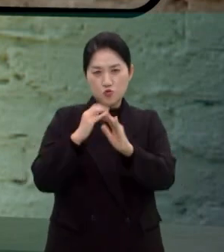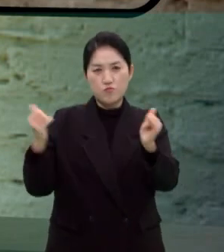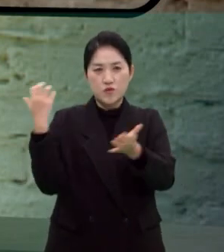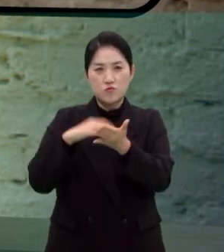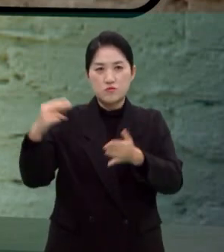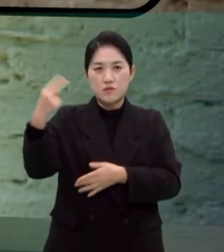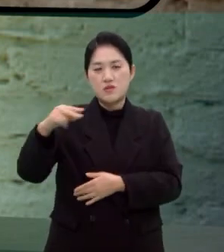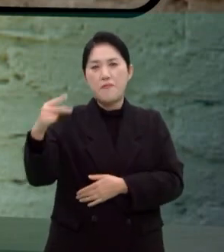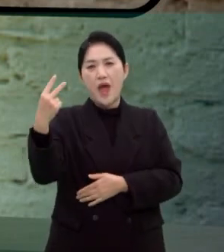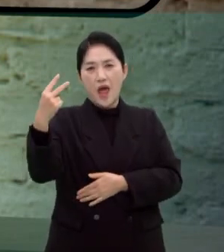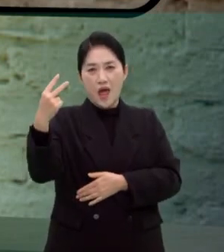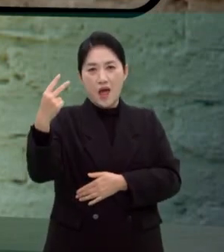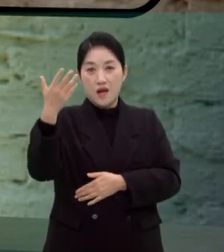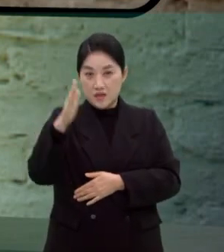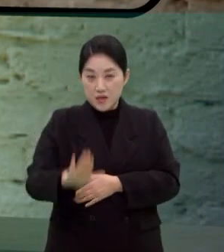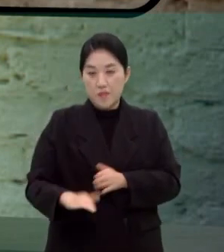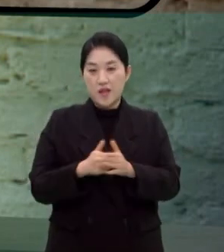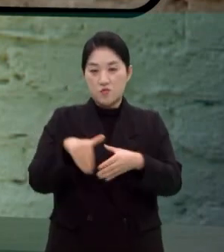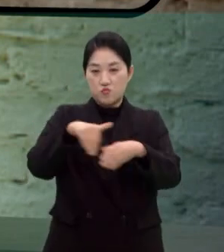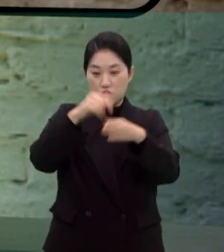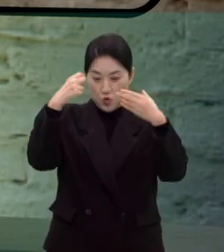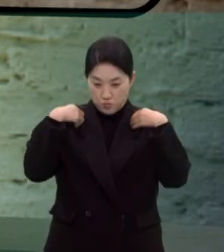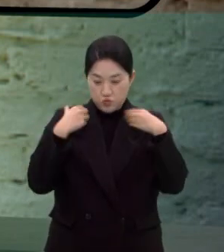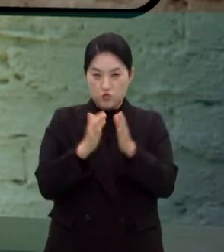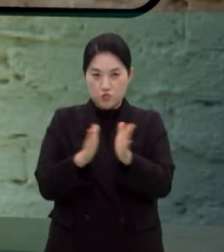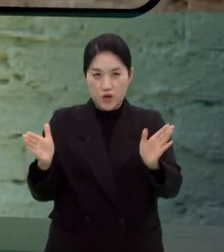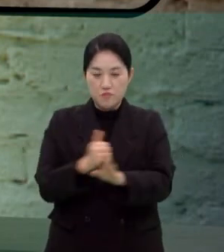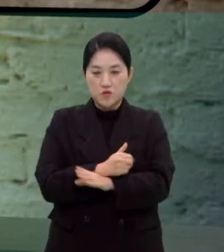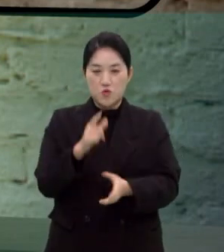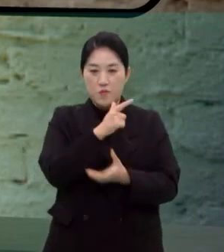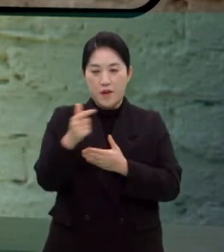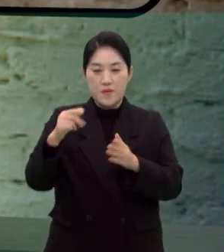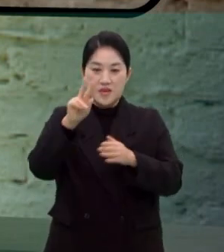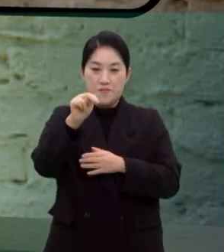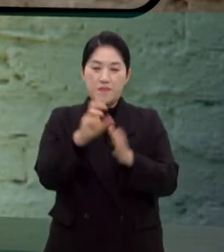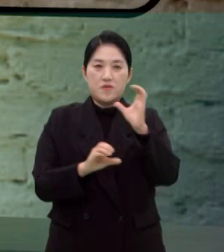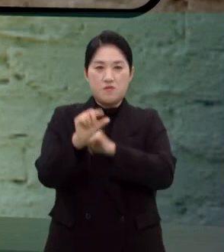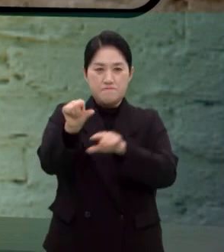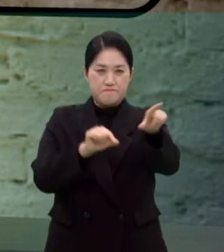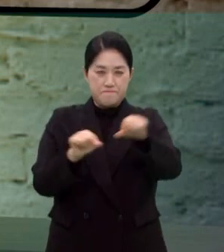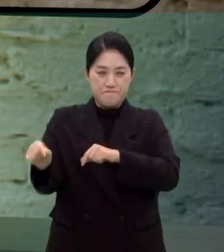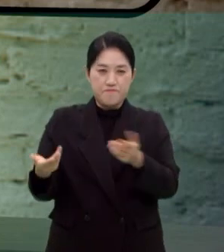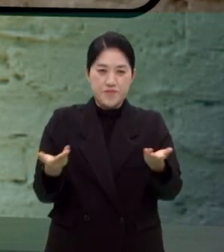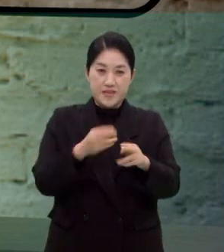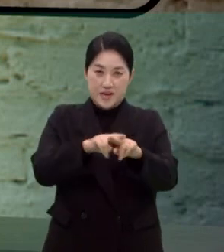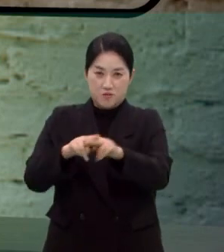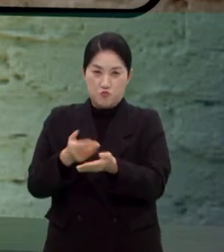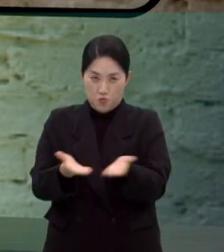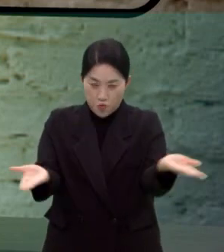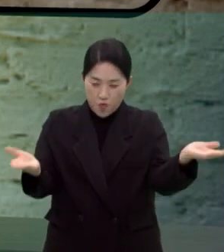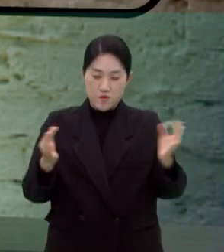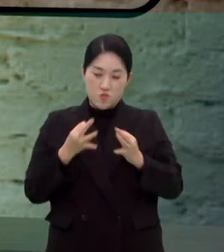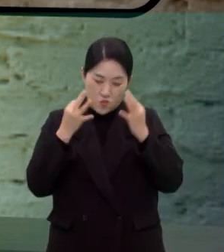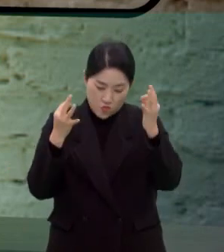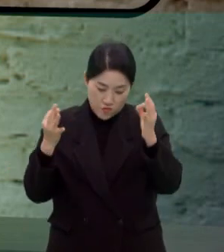1,200명에 가까웠다면 문재인 정부의 소방관 2만 명 충원 계획에 따라 지속적 노력을 기울인